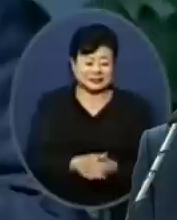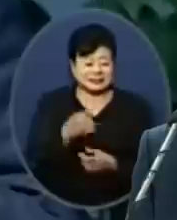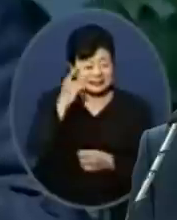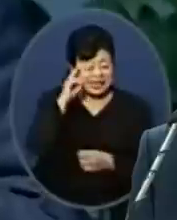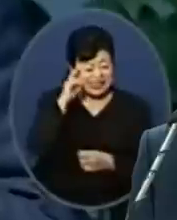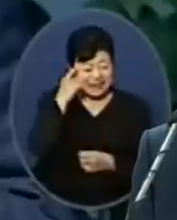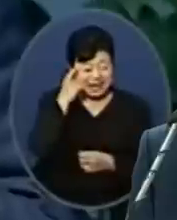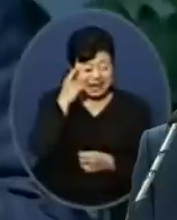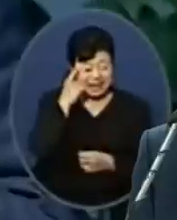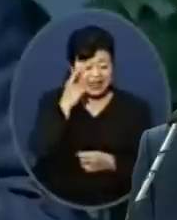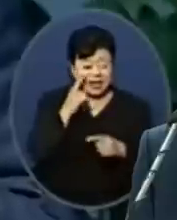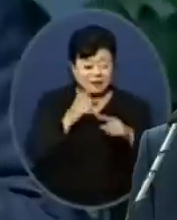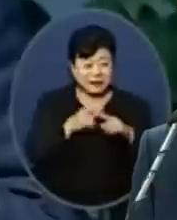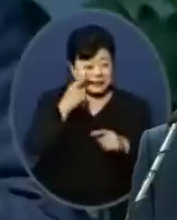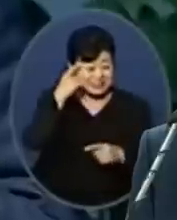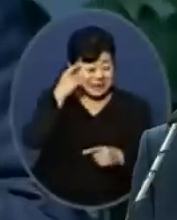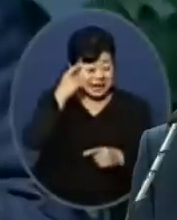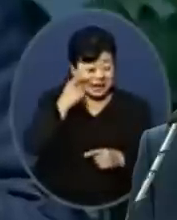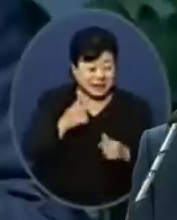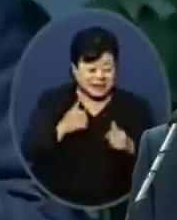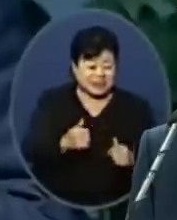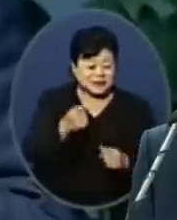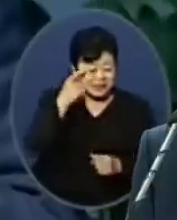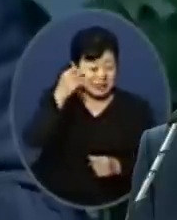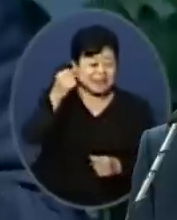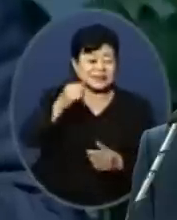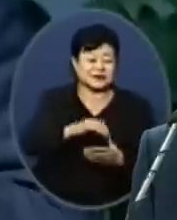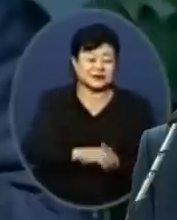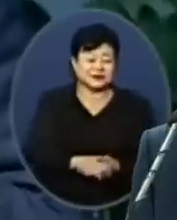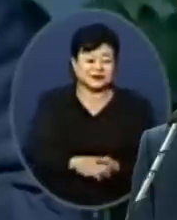생각이 긍정적이고 적극적인 생각으로